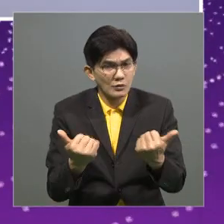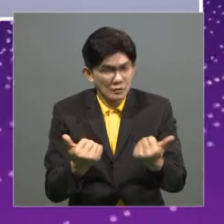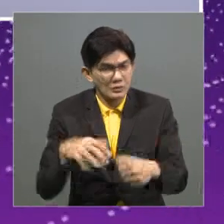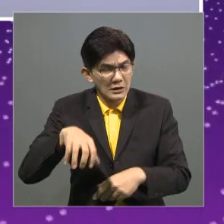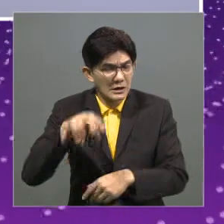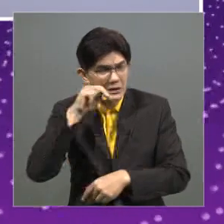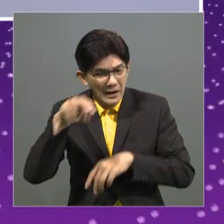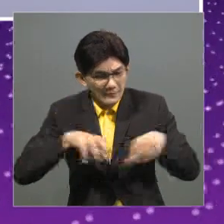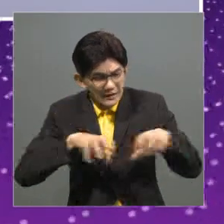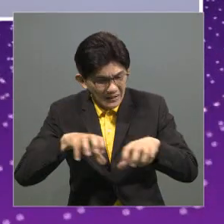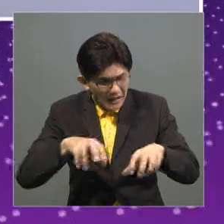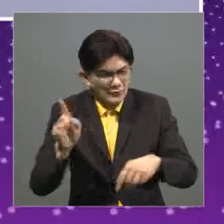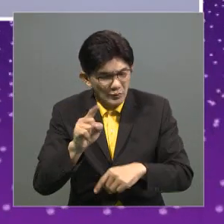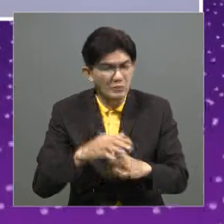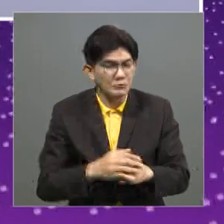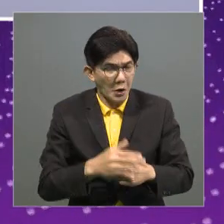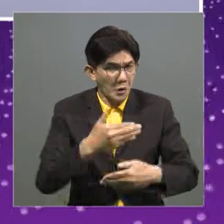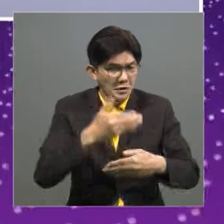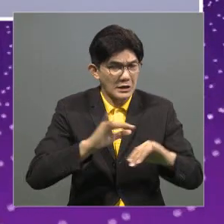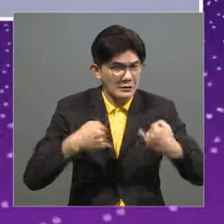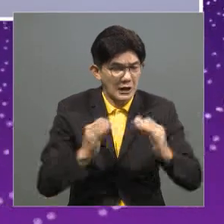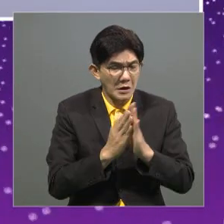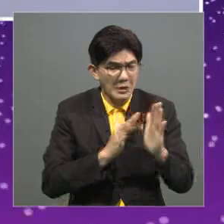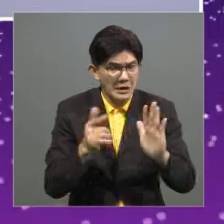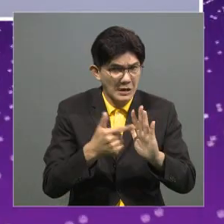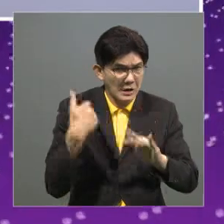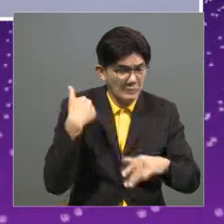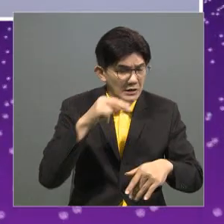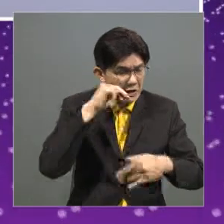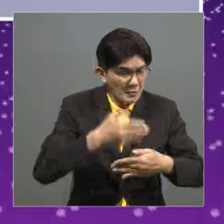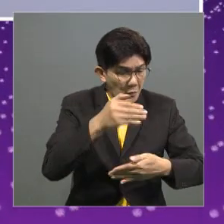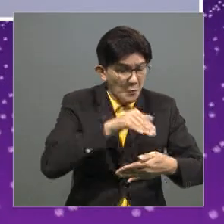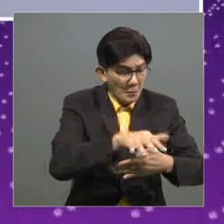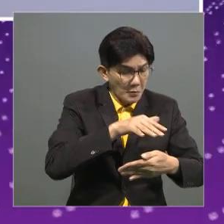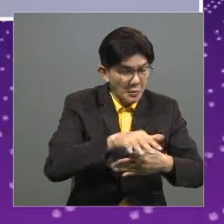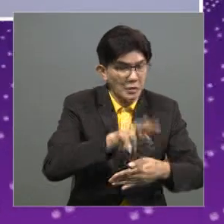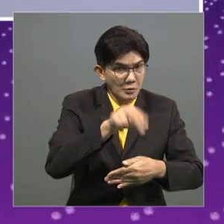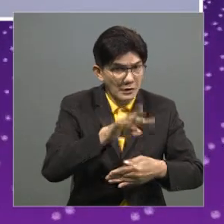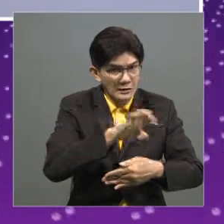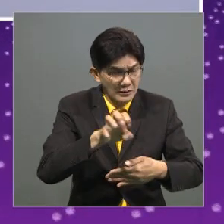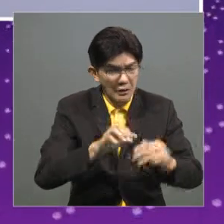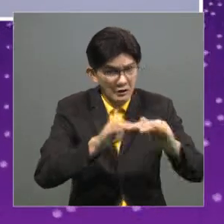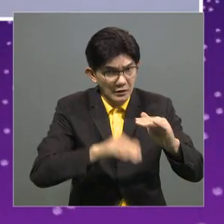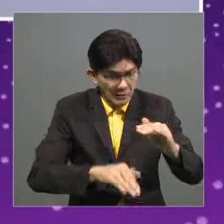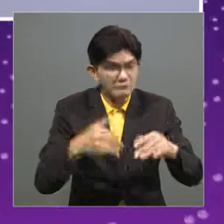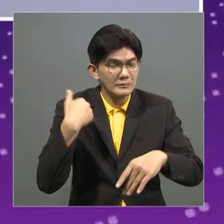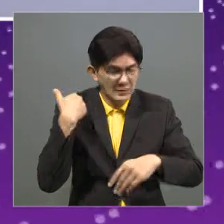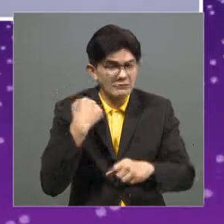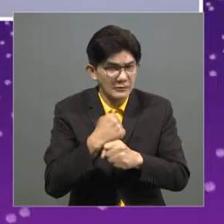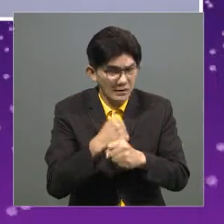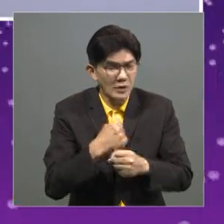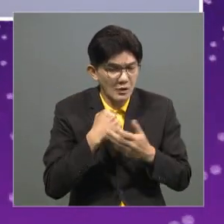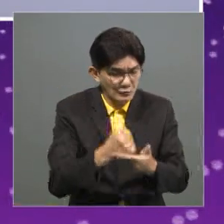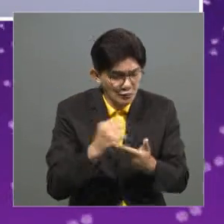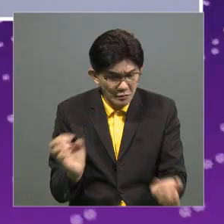นะครับในการบริหารจัดการน้ำนะครับโดยจะพยายามระบายน้ำผ่านเขื่อนนะครับไม่ให้เกิน 2,400 ลูกบาศก์เมตรต่อวินาทีเพื่อช่ว